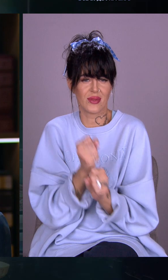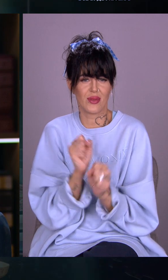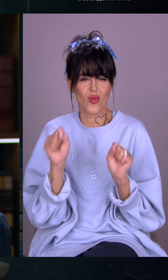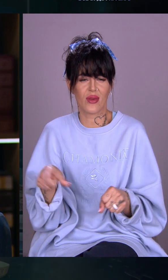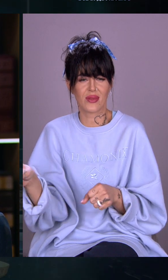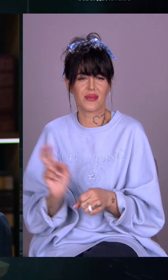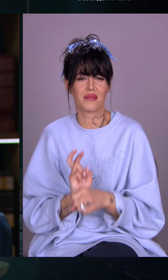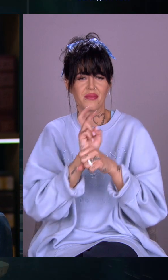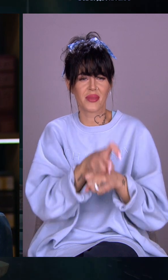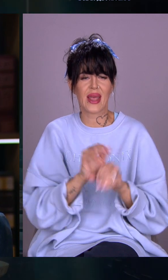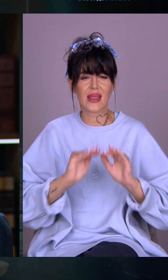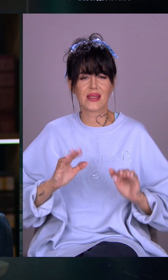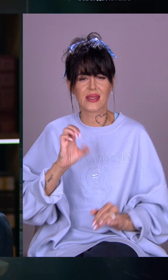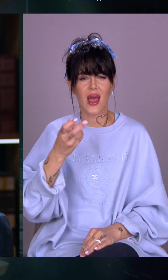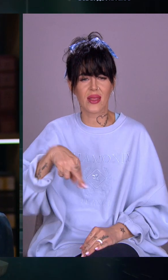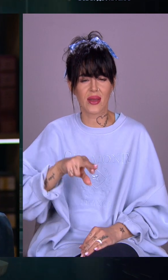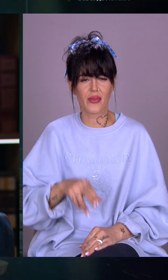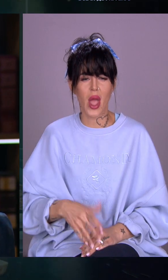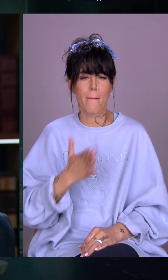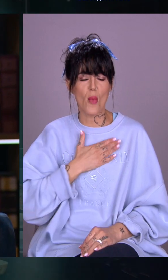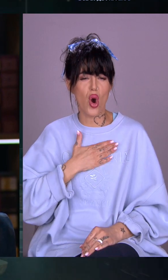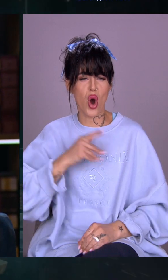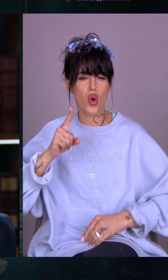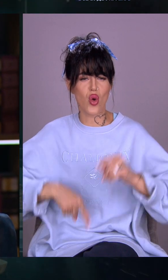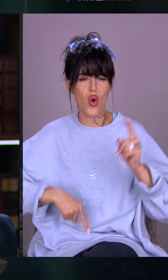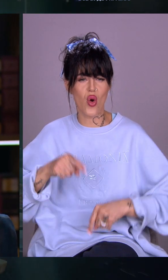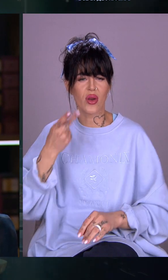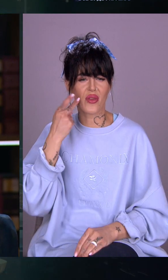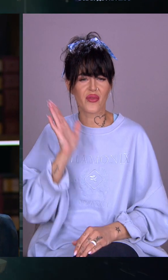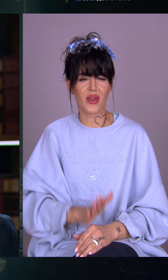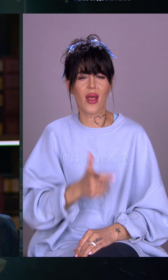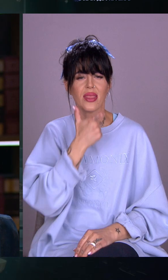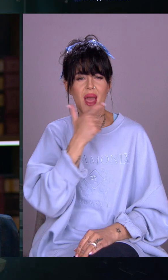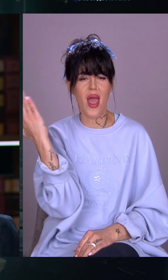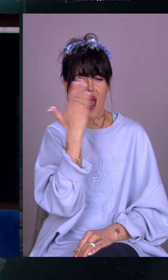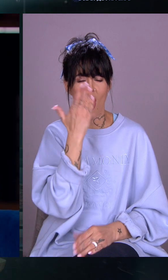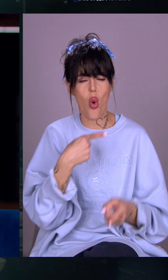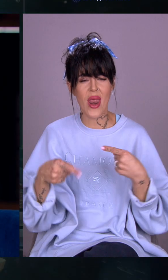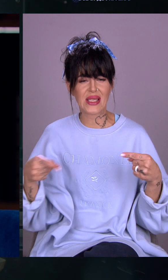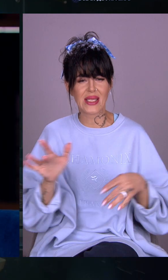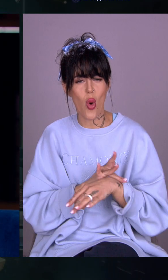до дитячий садок, сказати, що мої батьки зранку до вечора тільки порно й дивляться.